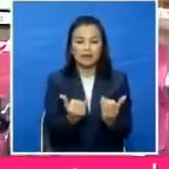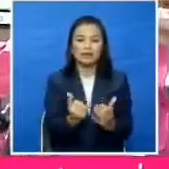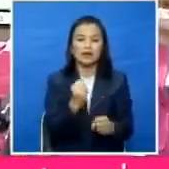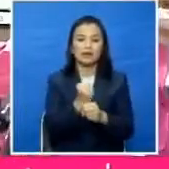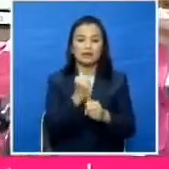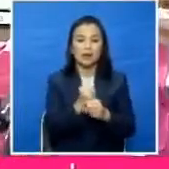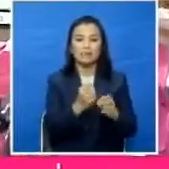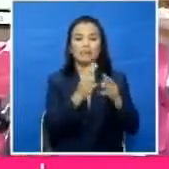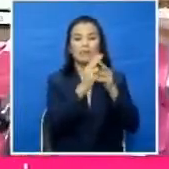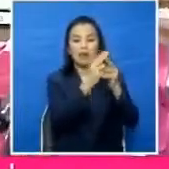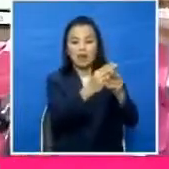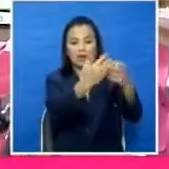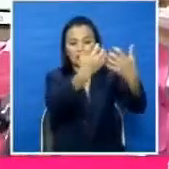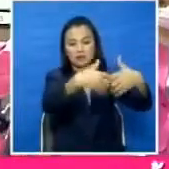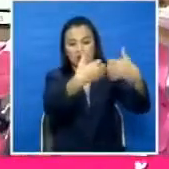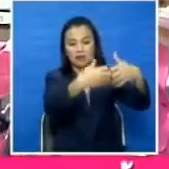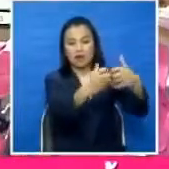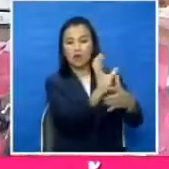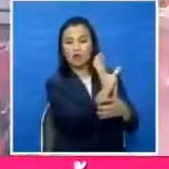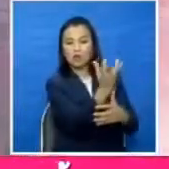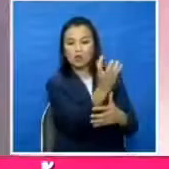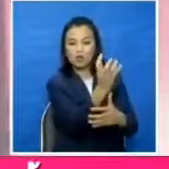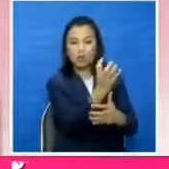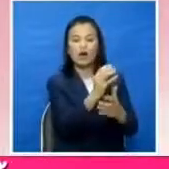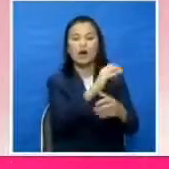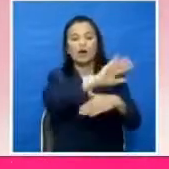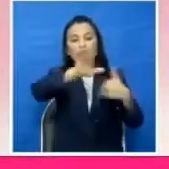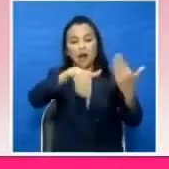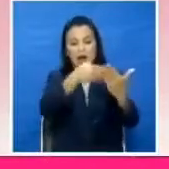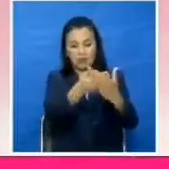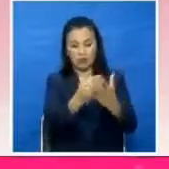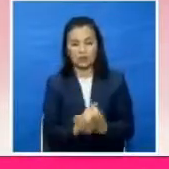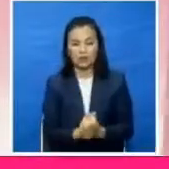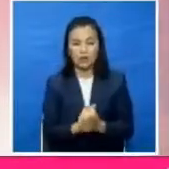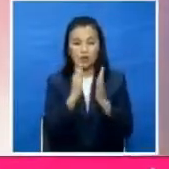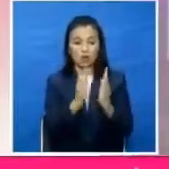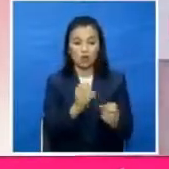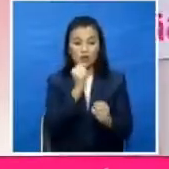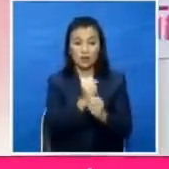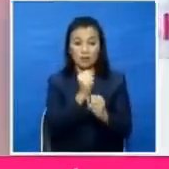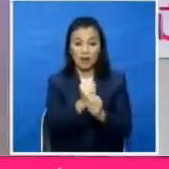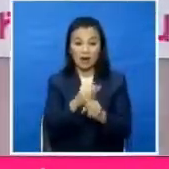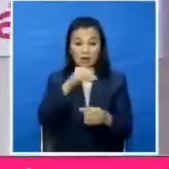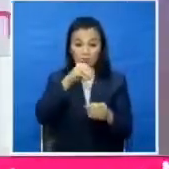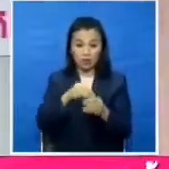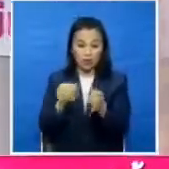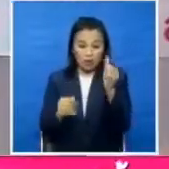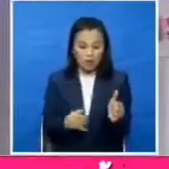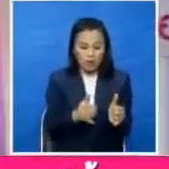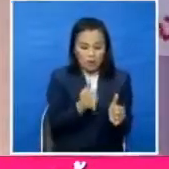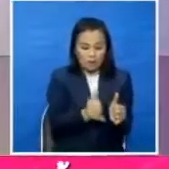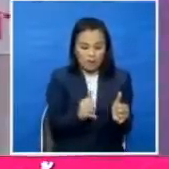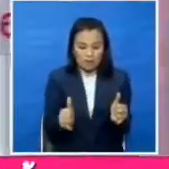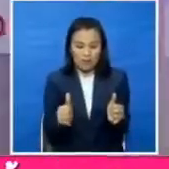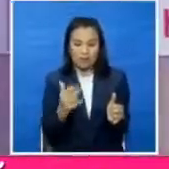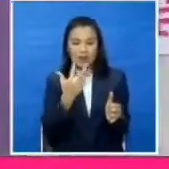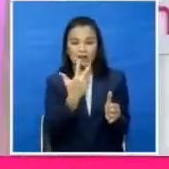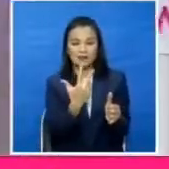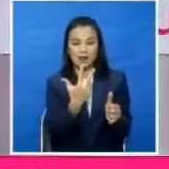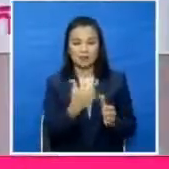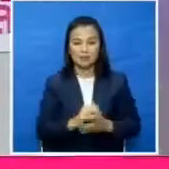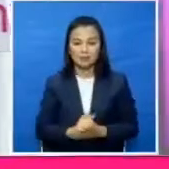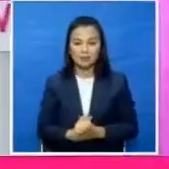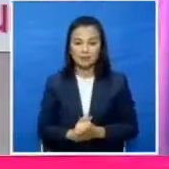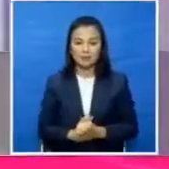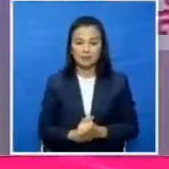ไฟฟ้าอัตโนมัติทำการออกรางวัลทุกรางวัลและจะมีพนักงานประจำเครื่องออกรางวัลจำนวน3คนนะคะโ